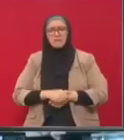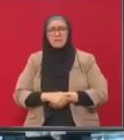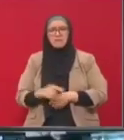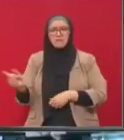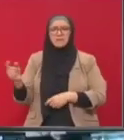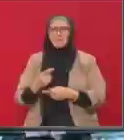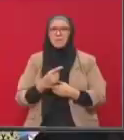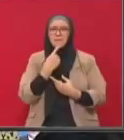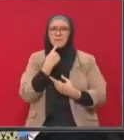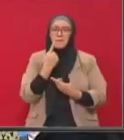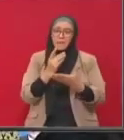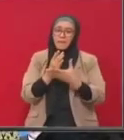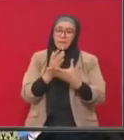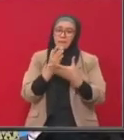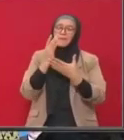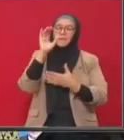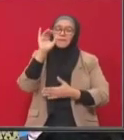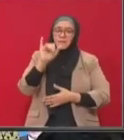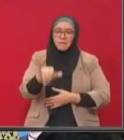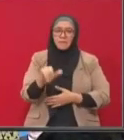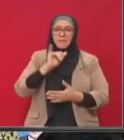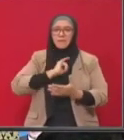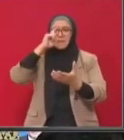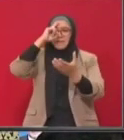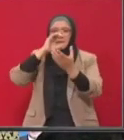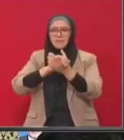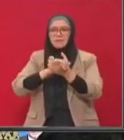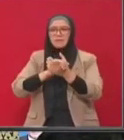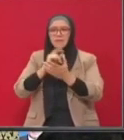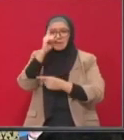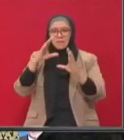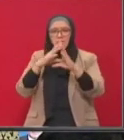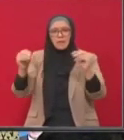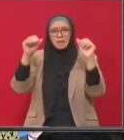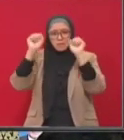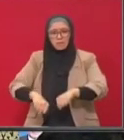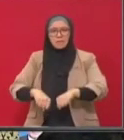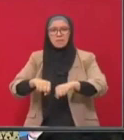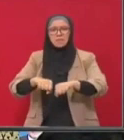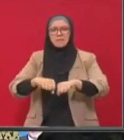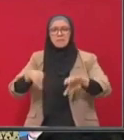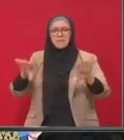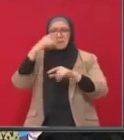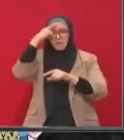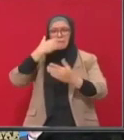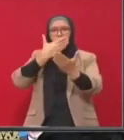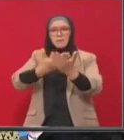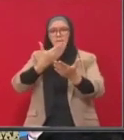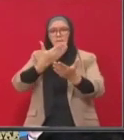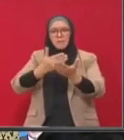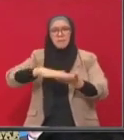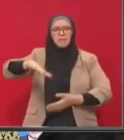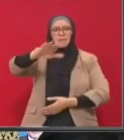ganda saya percaya saya tipe desain boleh dilakukan untuk demi kebaikan di